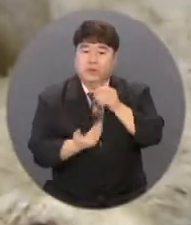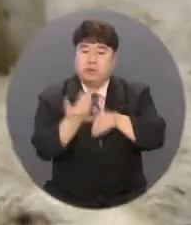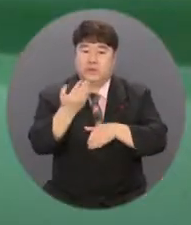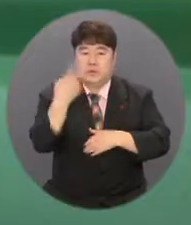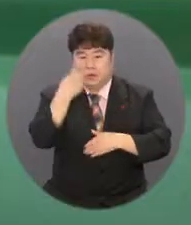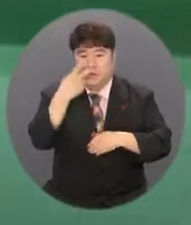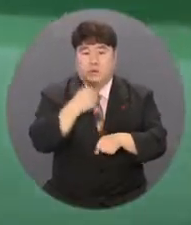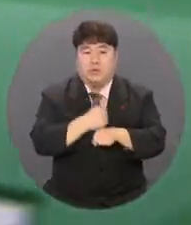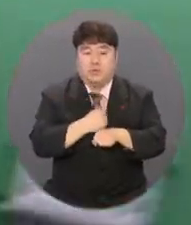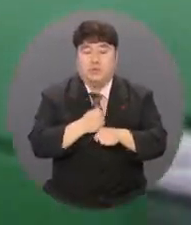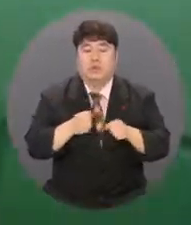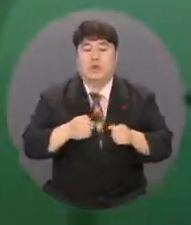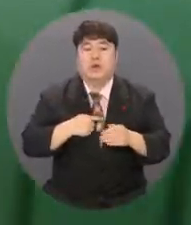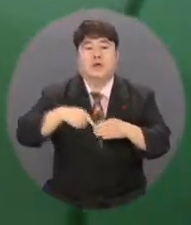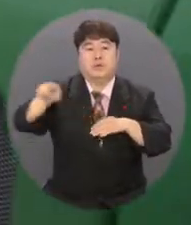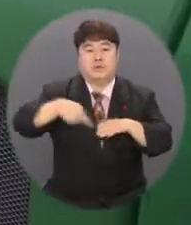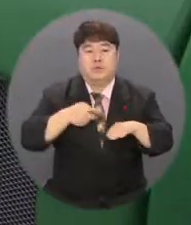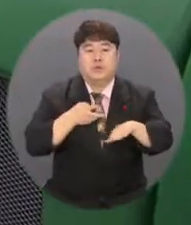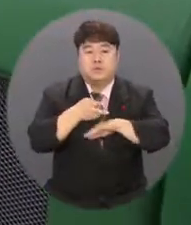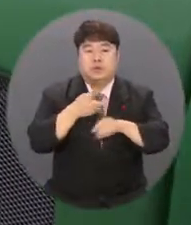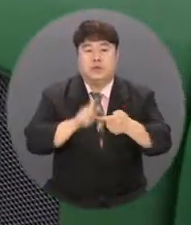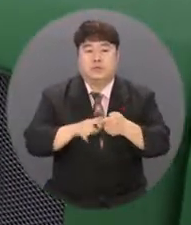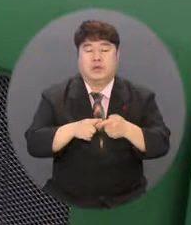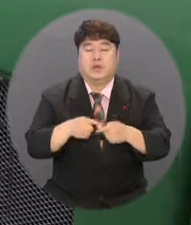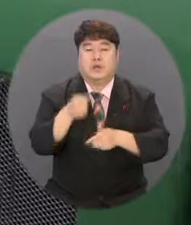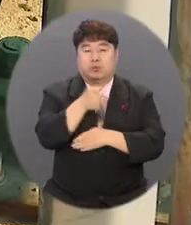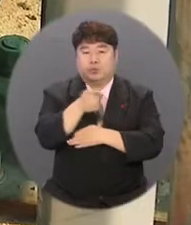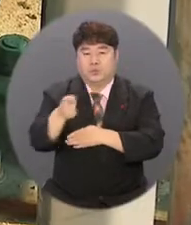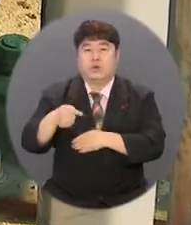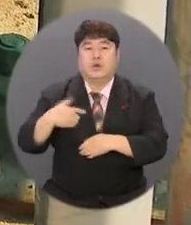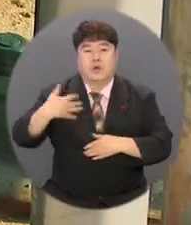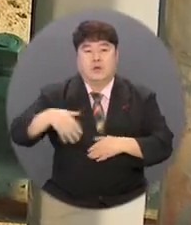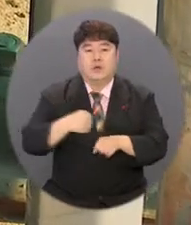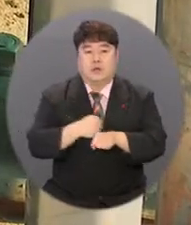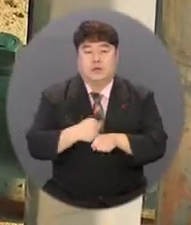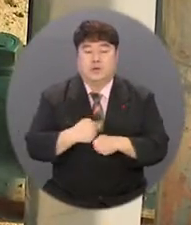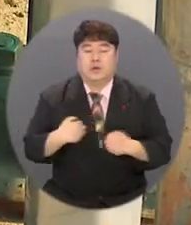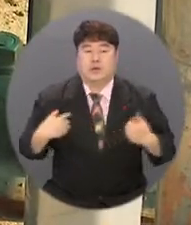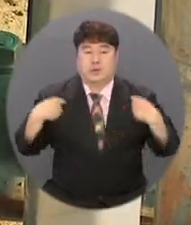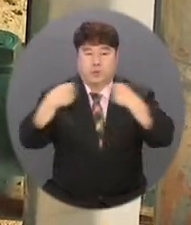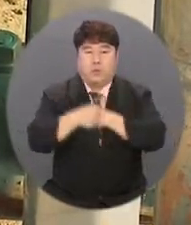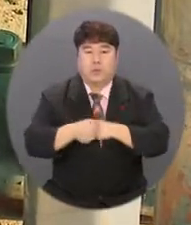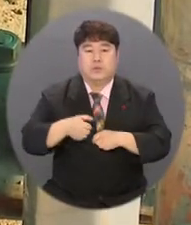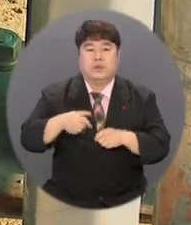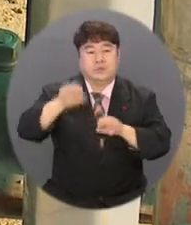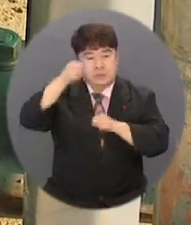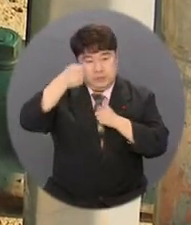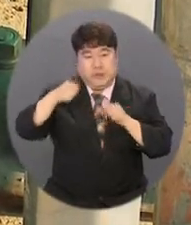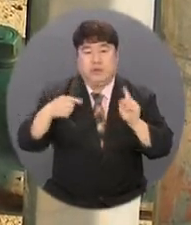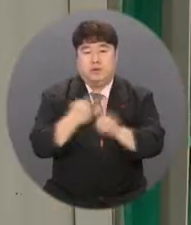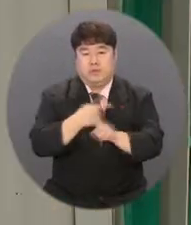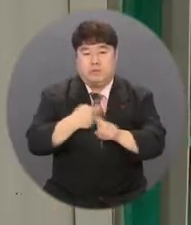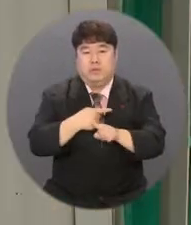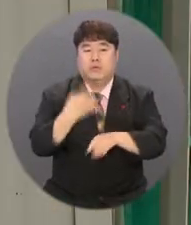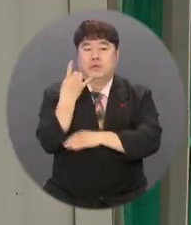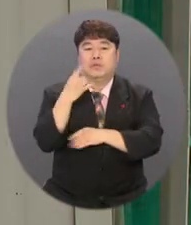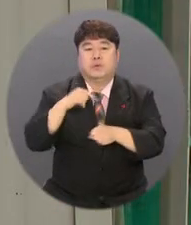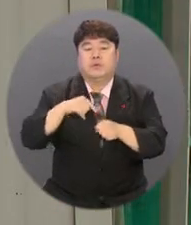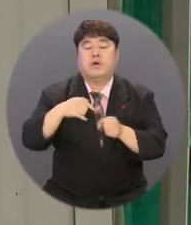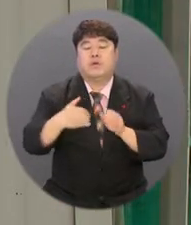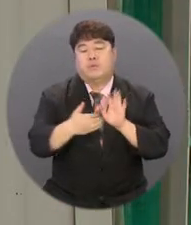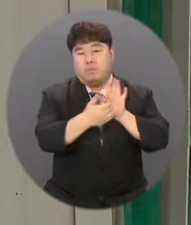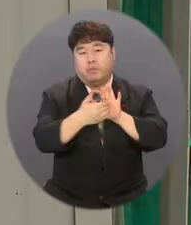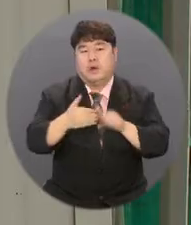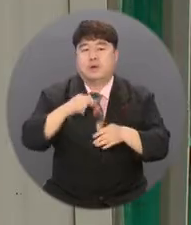분석해보니 출입 차량 등에 대한 소독을 하지 않거나 방역복, 장화 갈아신기 등 기본적인 방역 수칙을 지키지